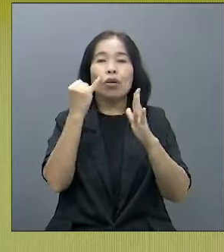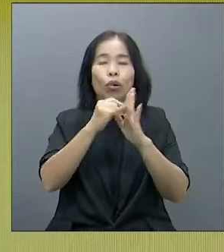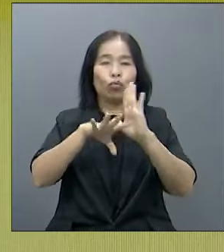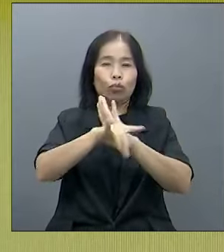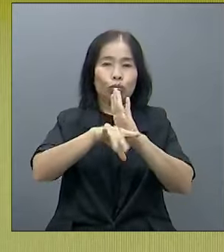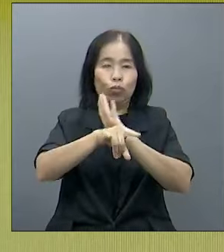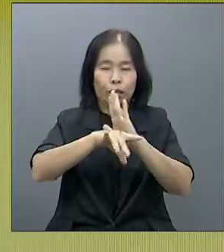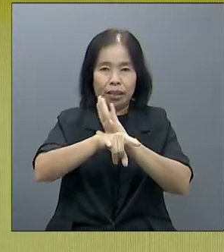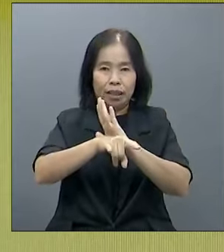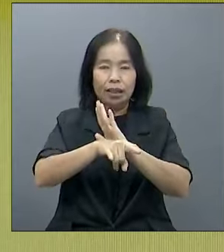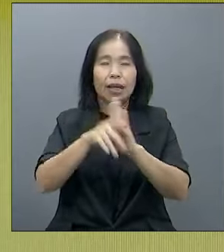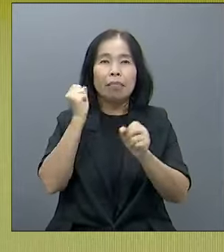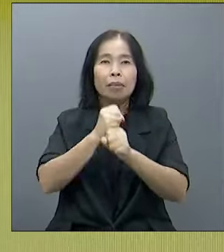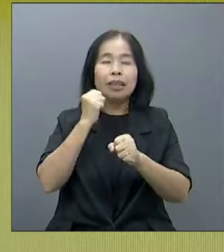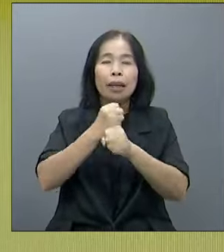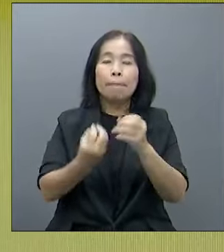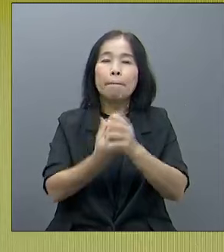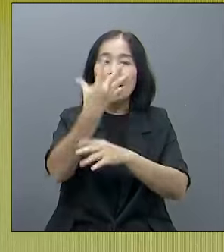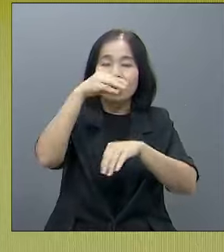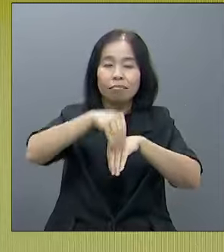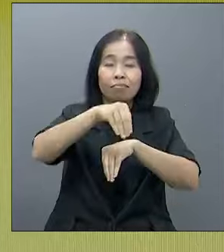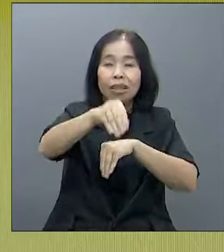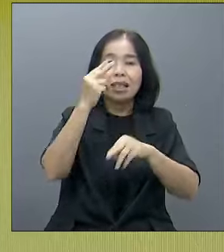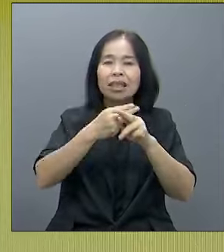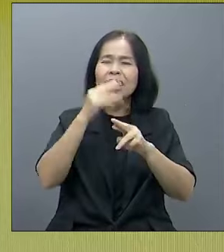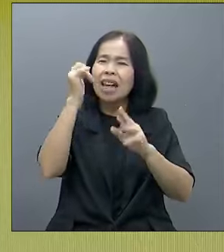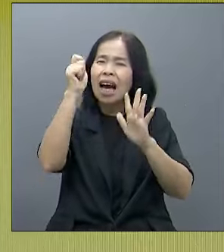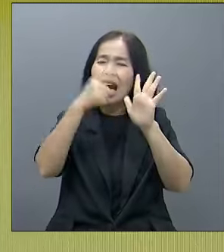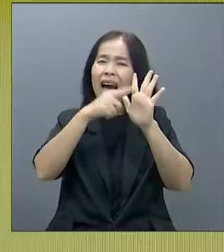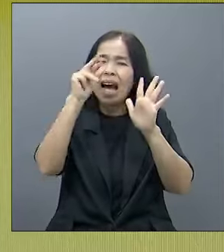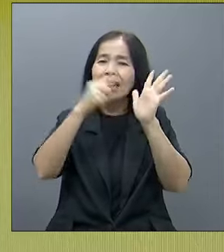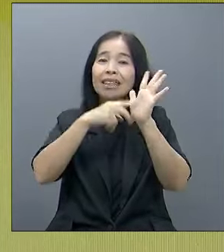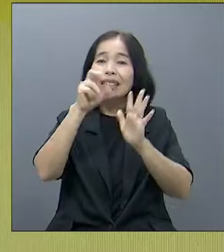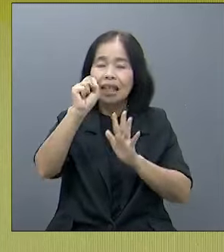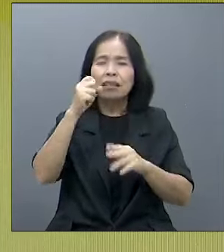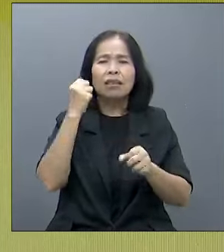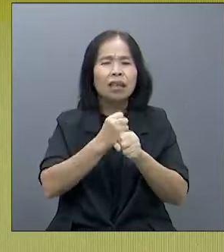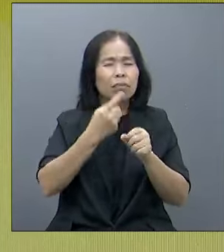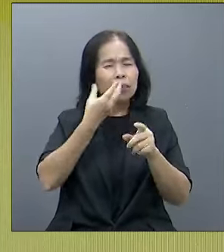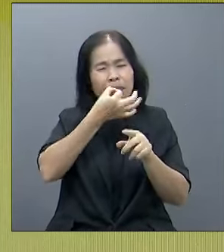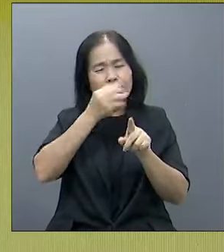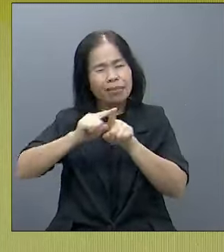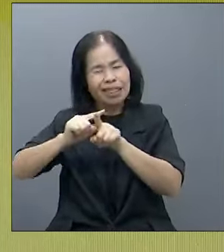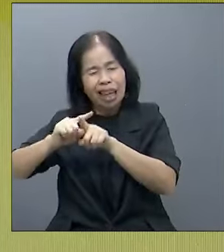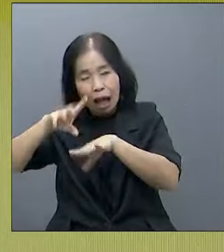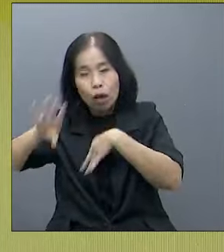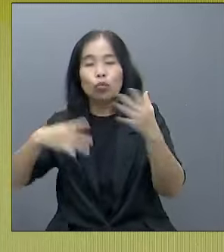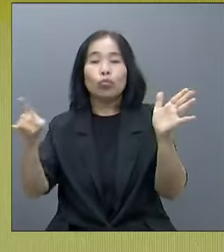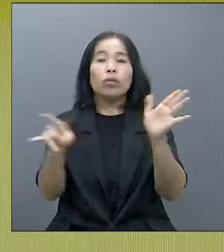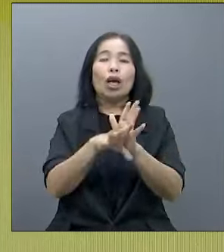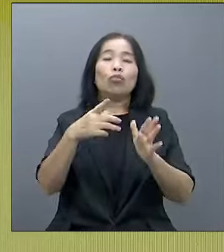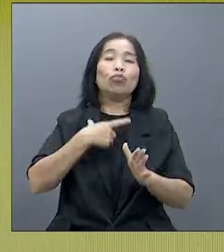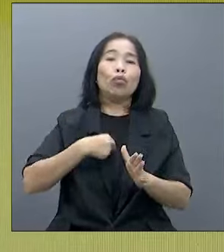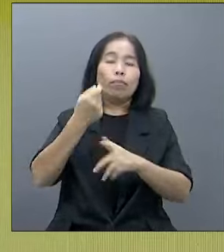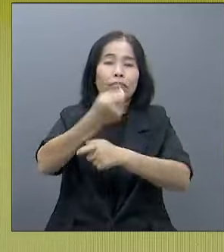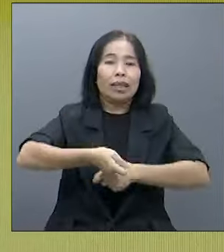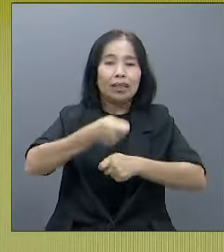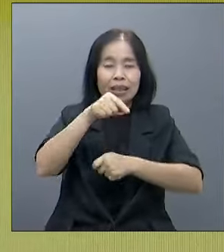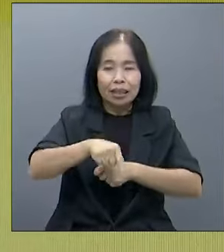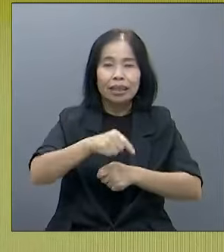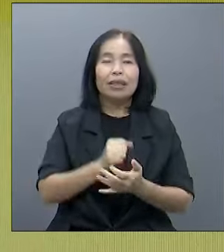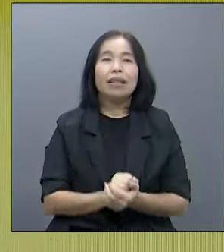รีค่ะเป็นฟาร์มผักของคุณอานัทธรรมเจริญนะคะอย่างที่บอกไปว่าทำมาหลายอาชีพแต่สุดท้ายแล้วมาชอบอาชีพเกษตรกรที่สุ